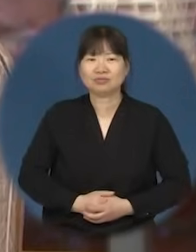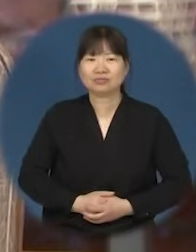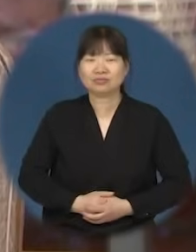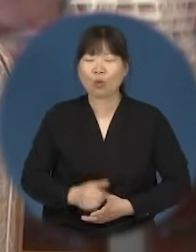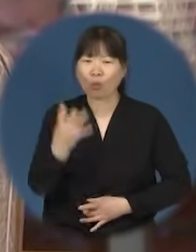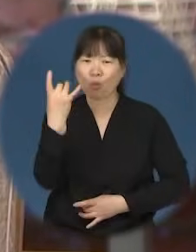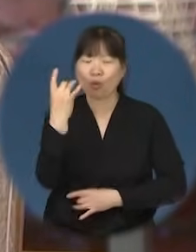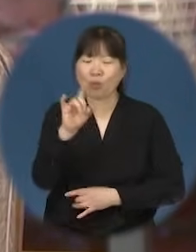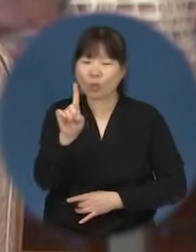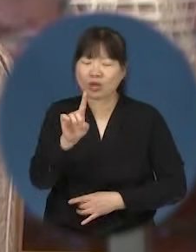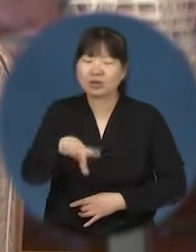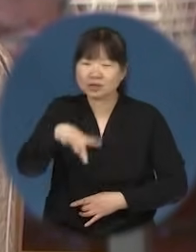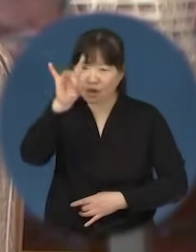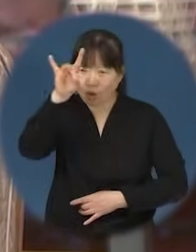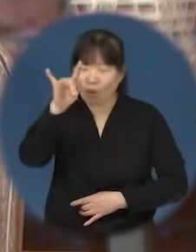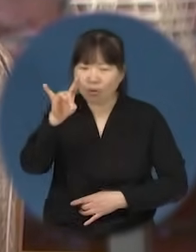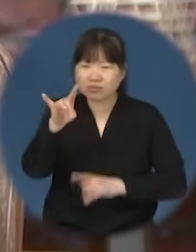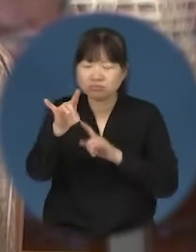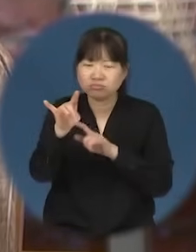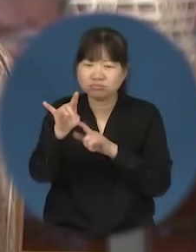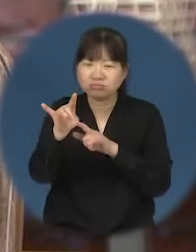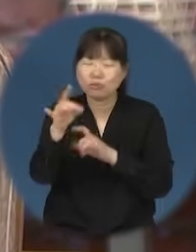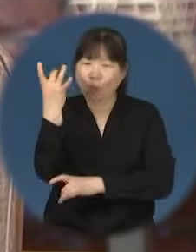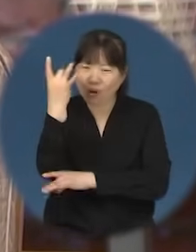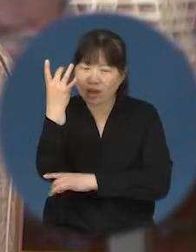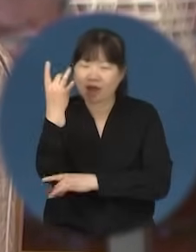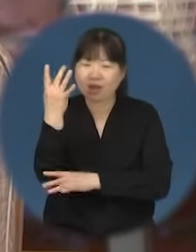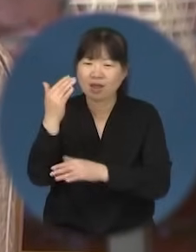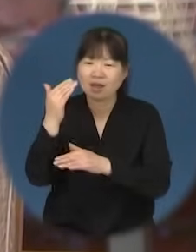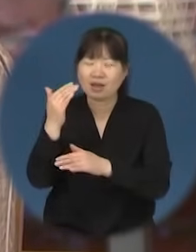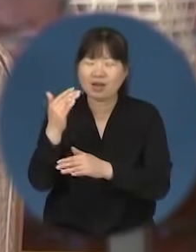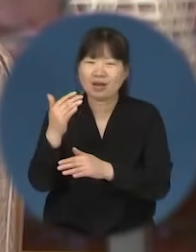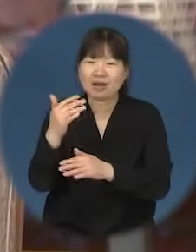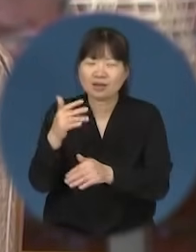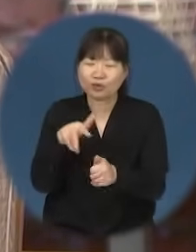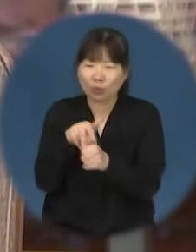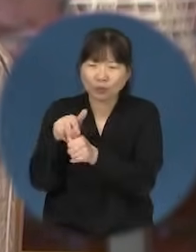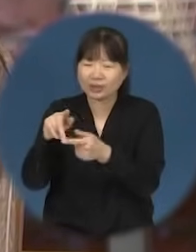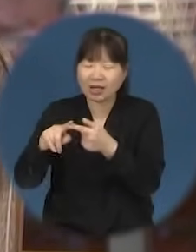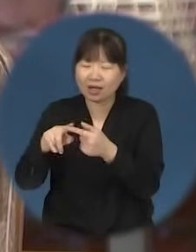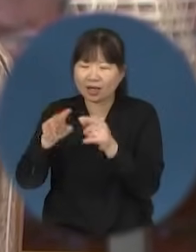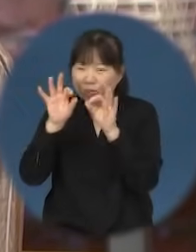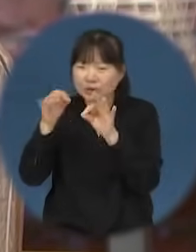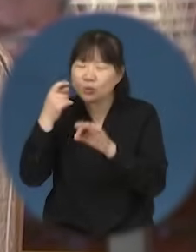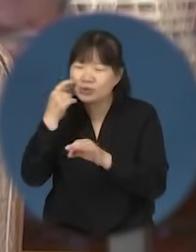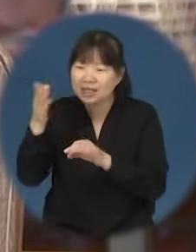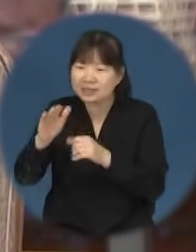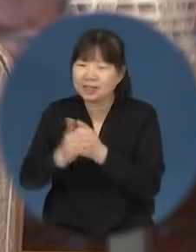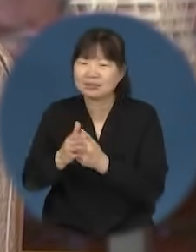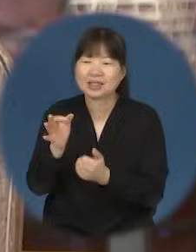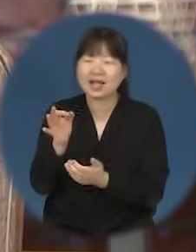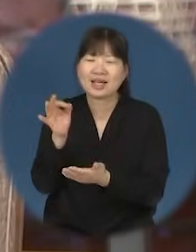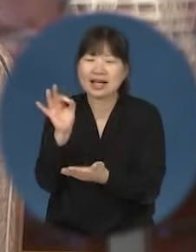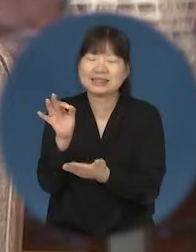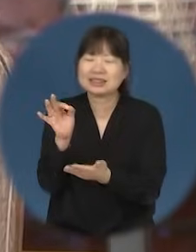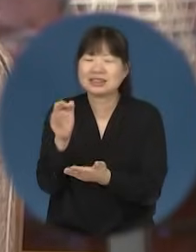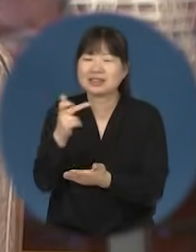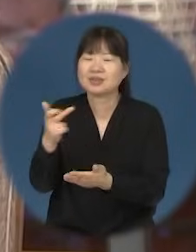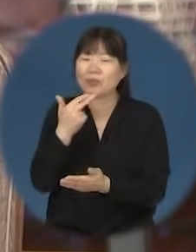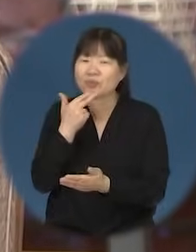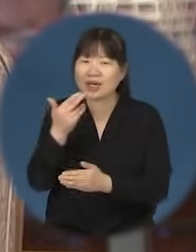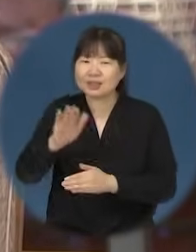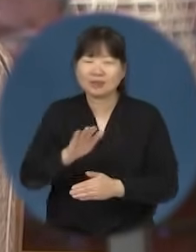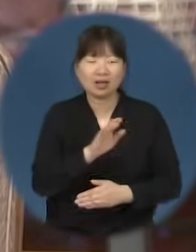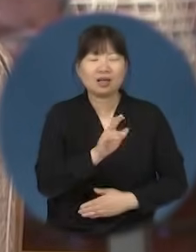어느 게 원본인지 모르기 모르죠. 때문에 희소성이 없어요. 예. 근데 이제 NFT는 뭐냐면 이게 진짜야. 여기 저장돼 있는